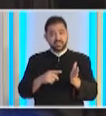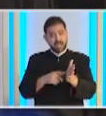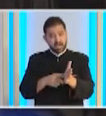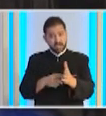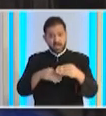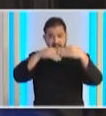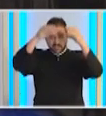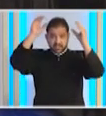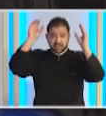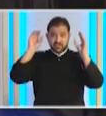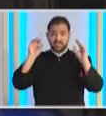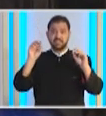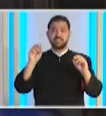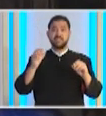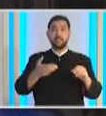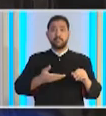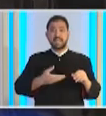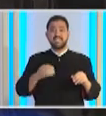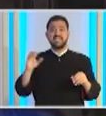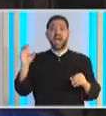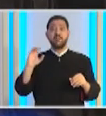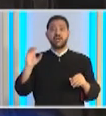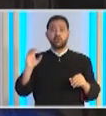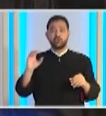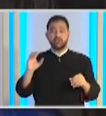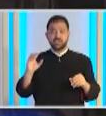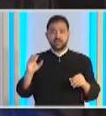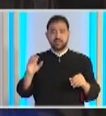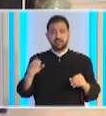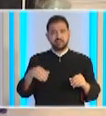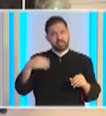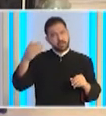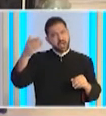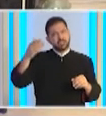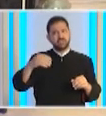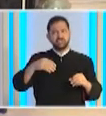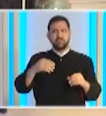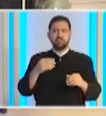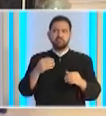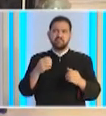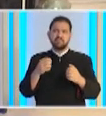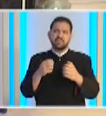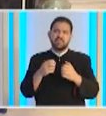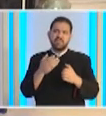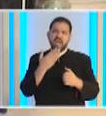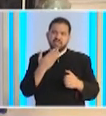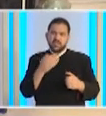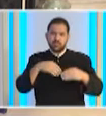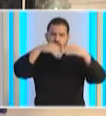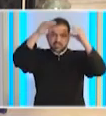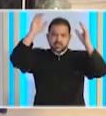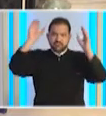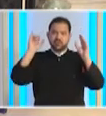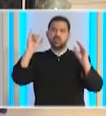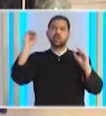Părinți Capadocieni au insistat asupra acestui lucru și Sfinții de mai târziu, de exemplu Sfântul Ioan Scărarul, în scara lui,